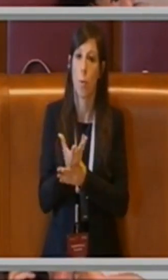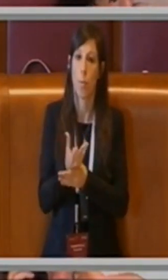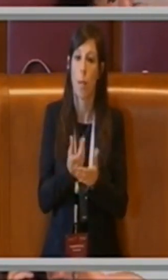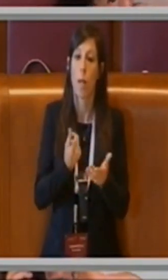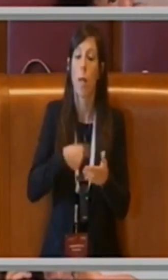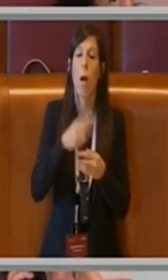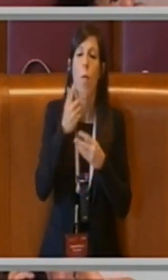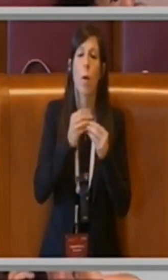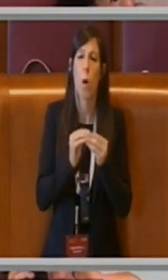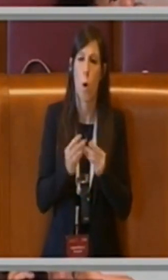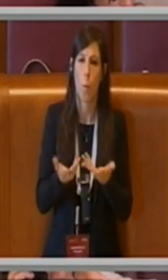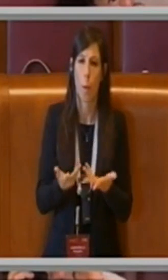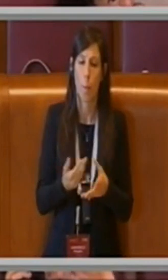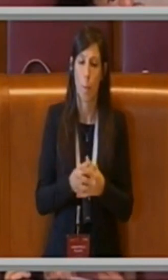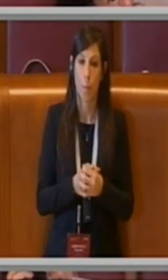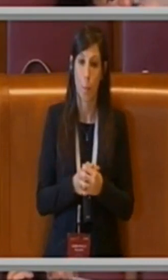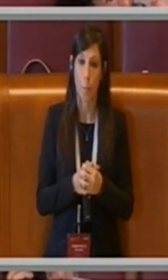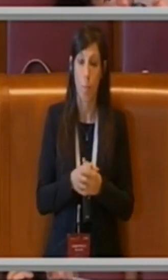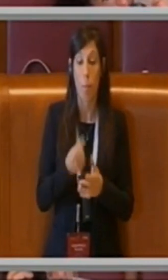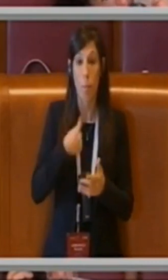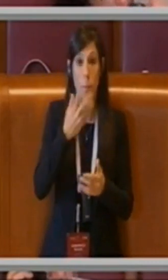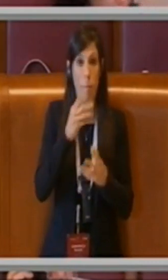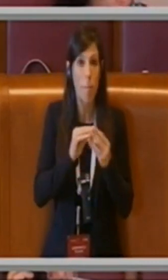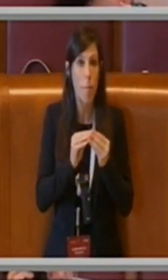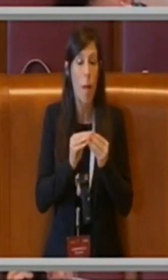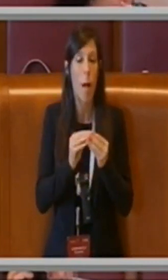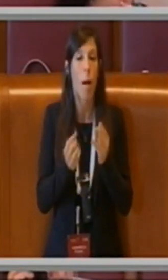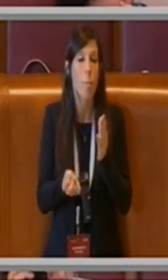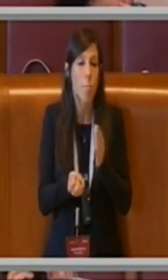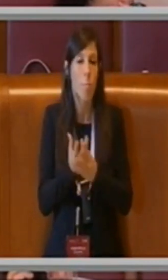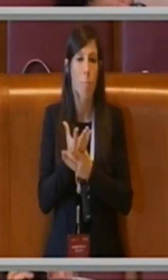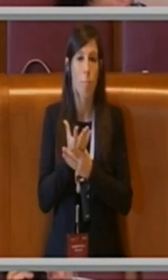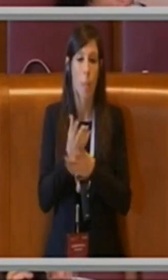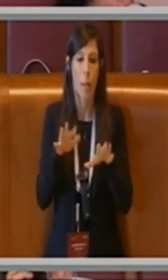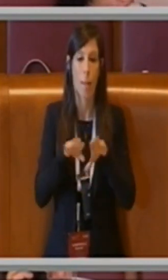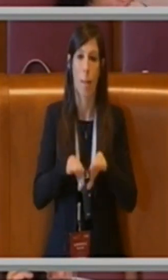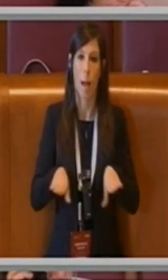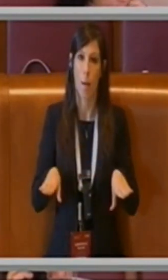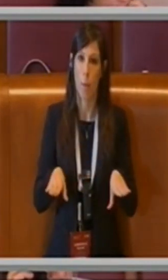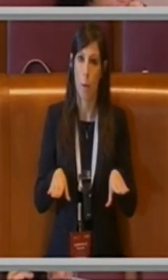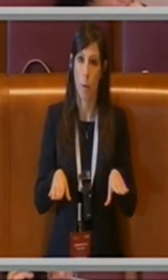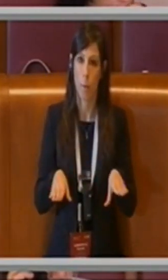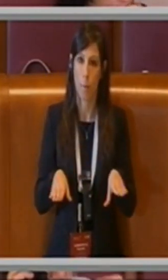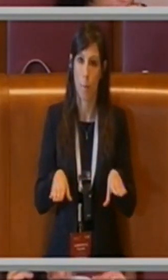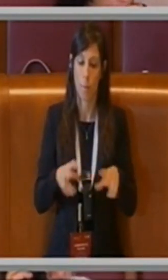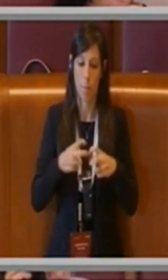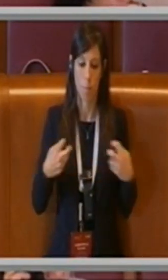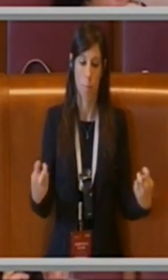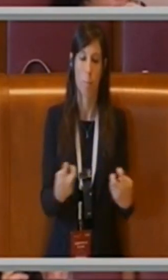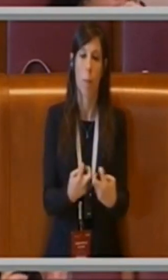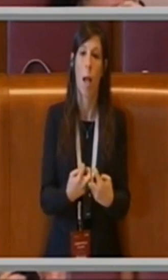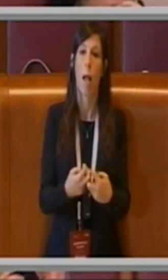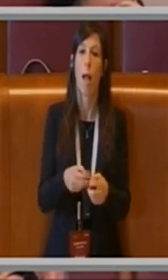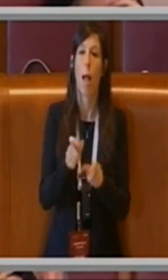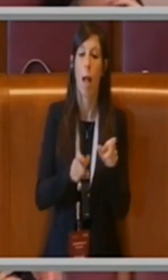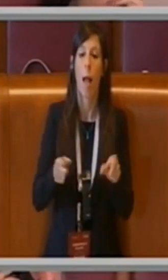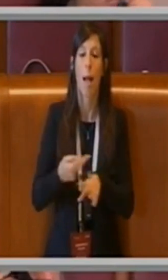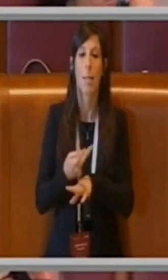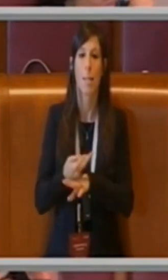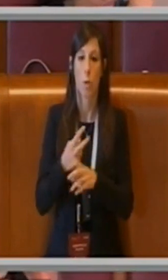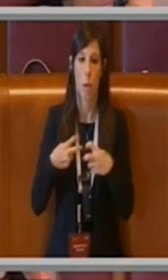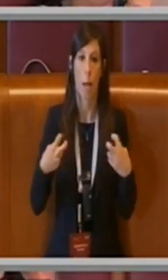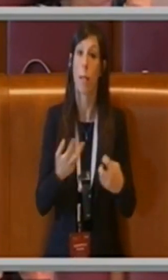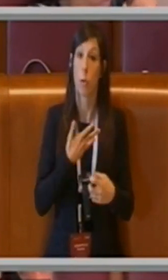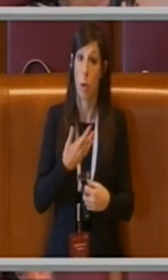fare questo? Vogliamo farlo attraverso la creazione di un tavolo tra gli assessorati competenti con delega